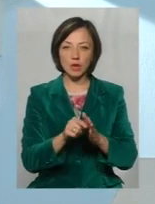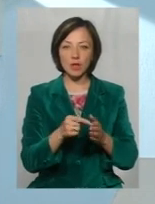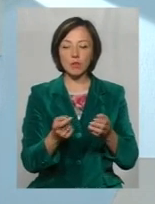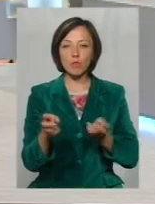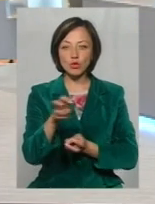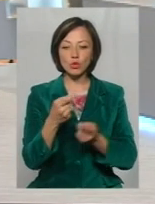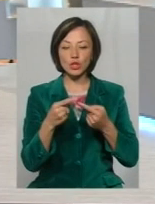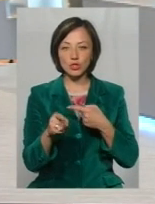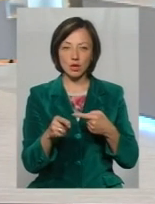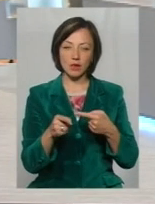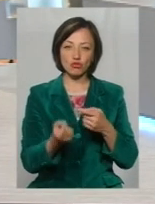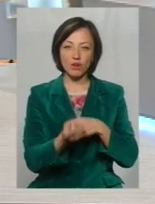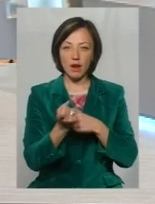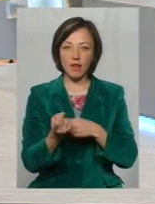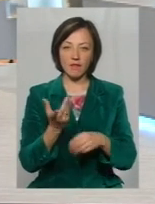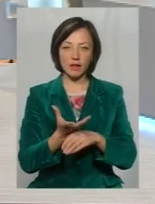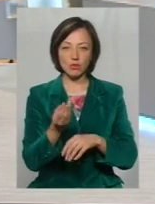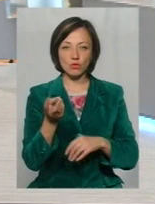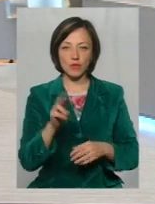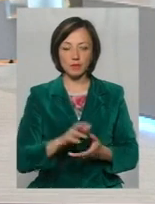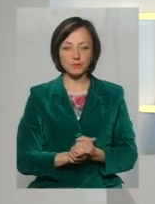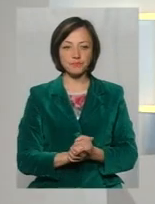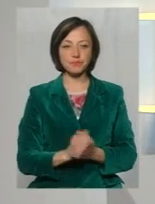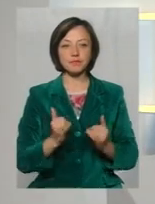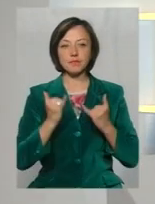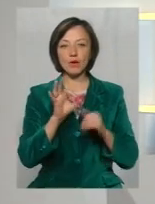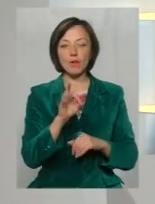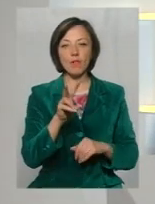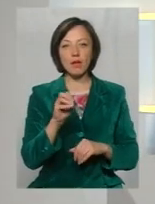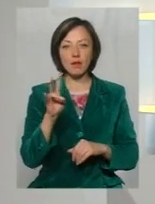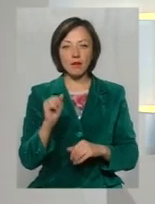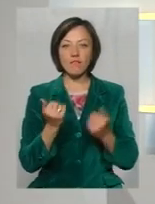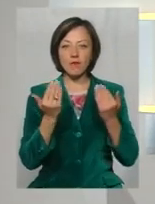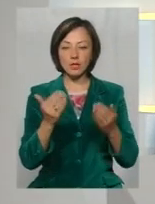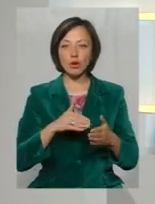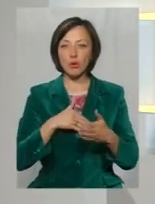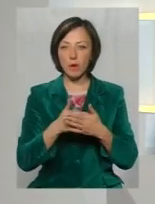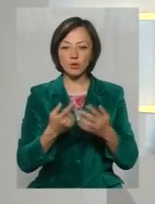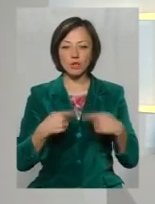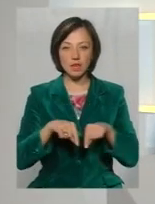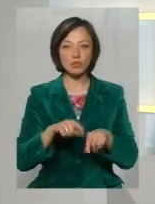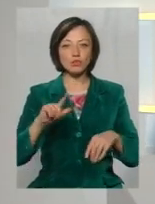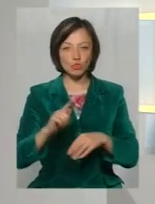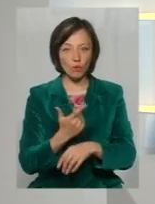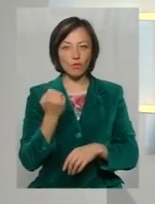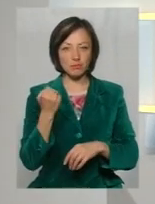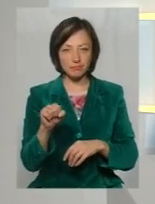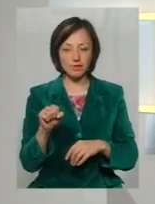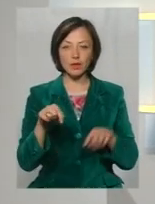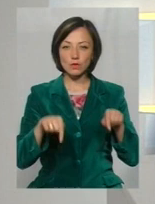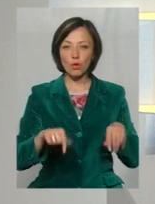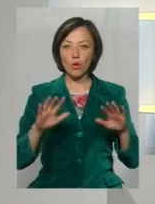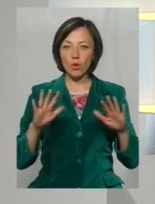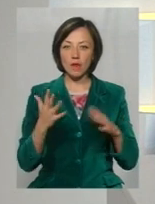джерел фінансування. Пані Олено, а ваша громадська організація «Світанок» от вкотре серед переможців. Цього